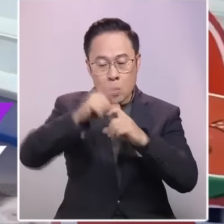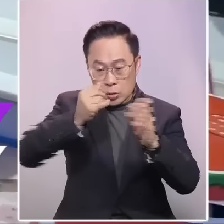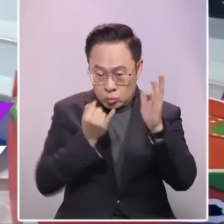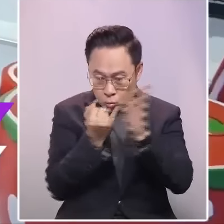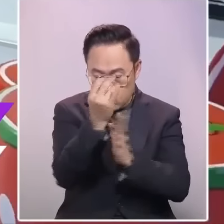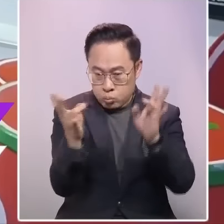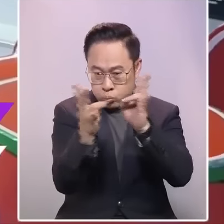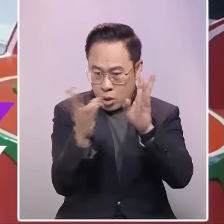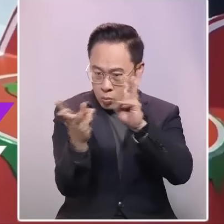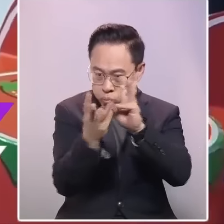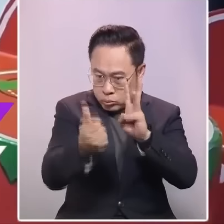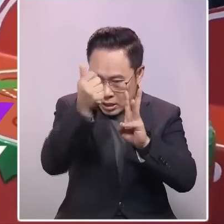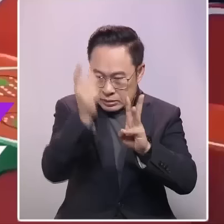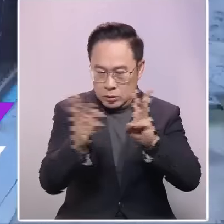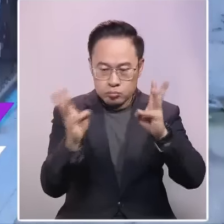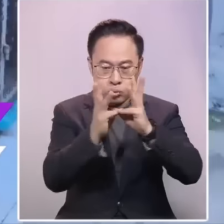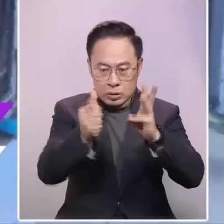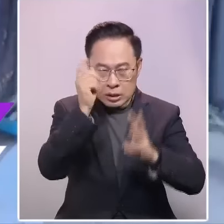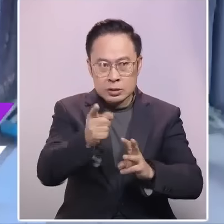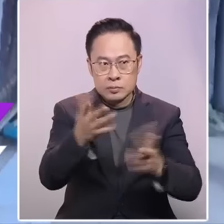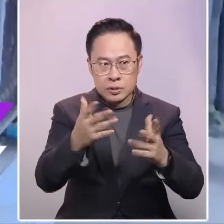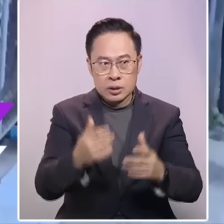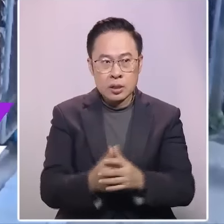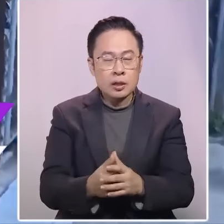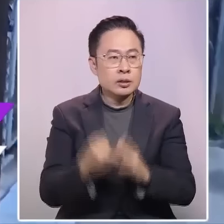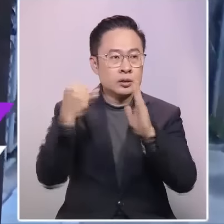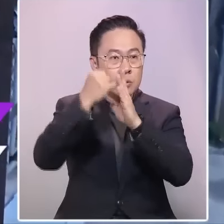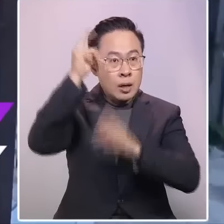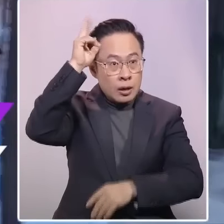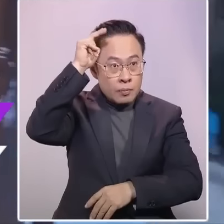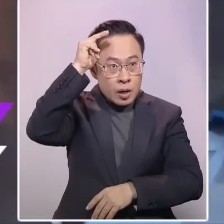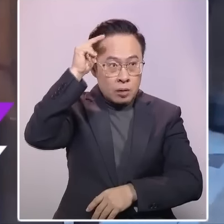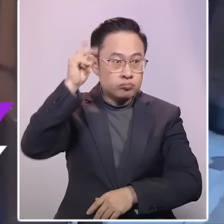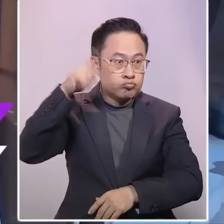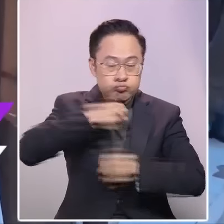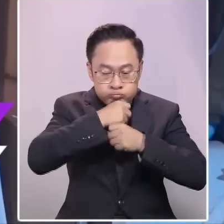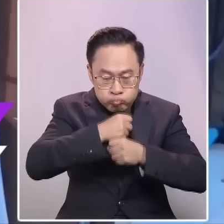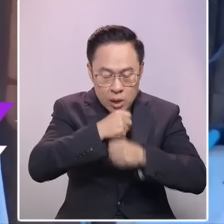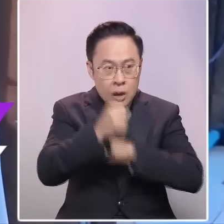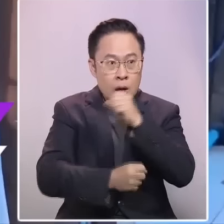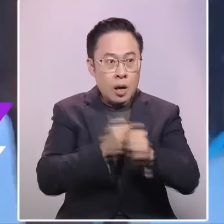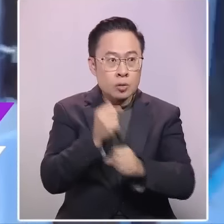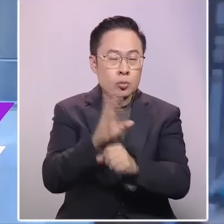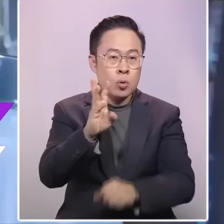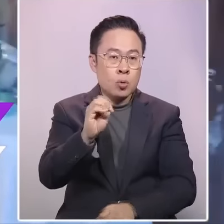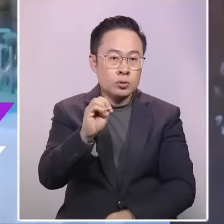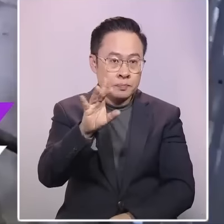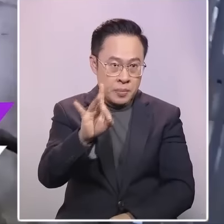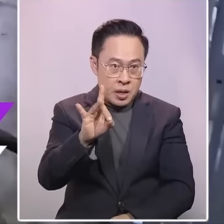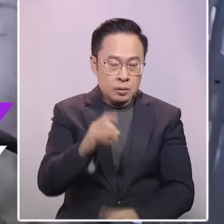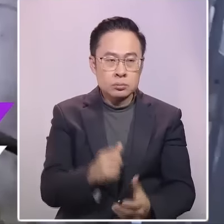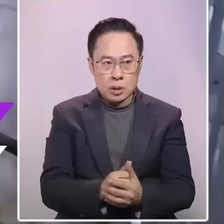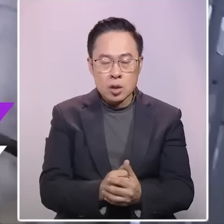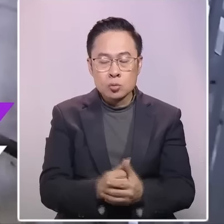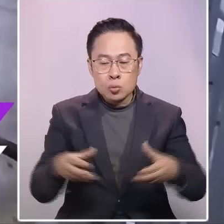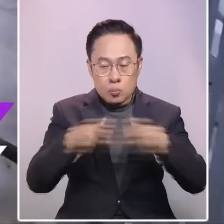คุยกับคุณยายท่านหนึท่านก็อายุ 68ปีแล้วถูกแก๊งตกหวยหลอกนะเขาใช้เป็นชื่อนี้เลยค่ะศูนย์เงินไป